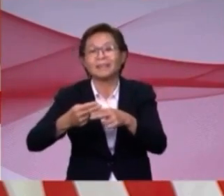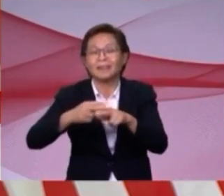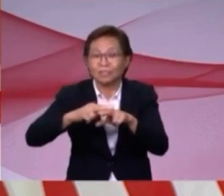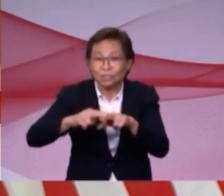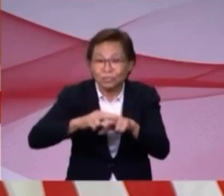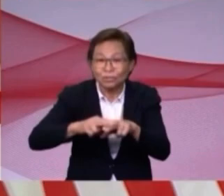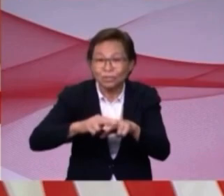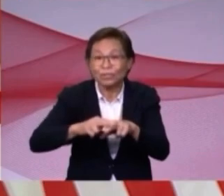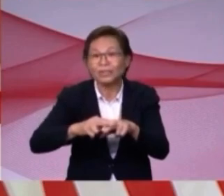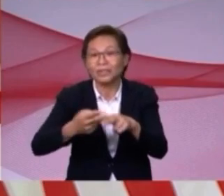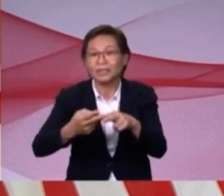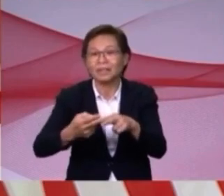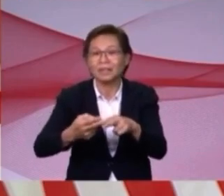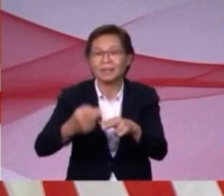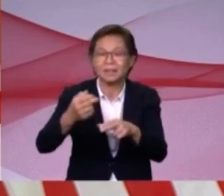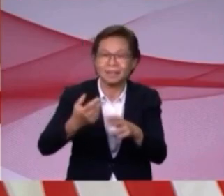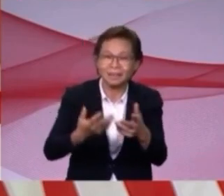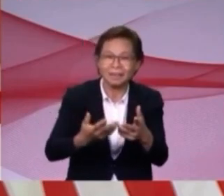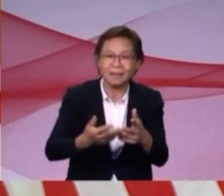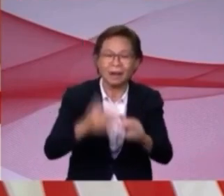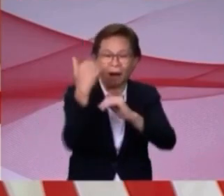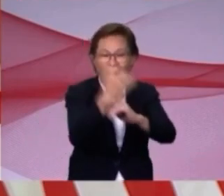kepada 50% kapasiti penumpang sahaja.